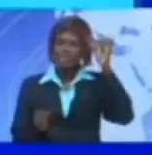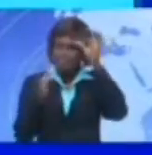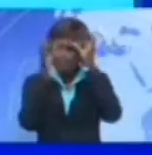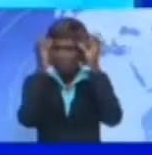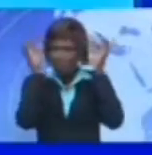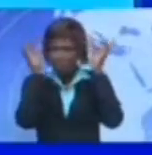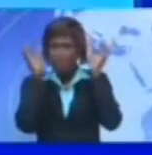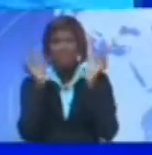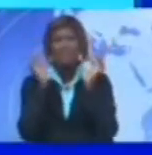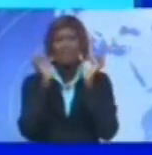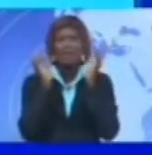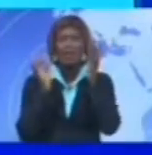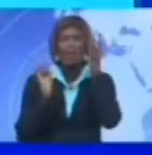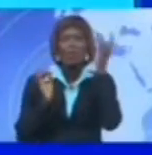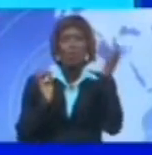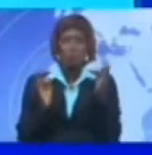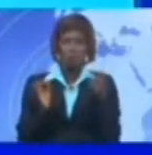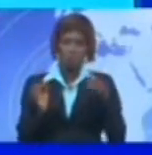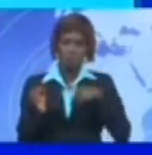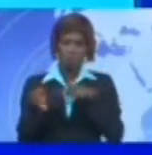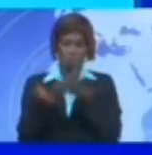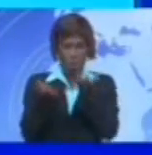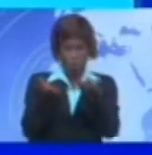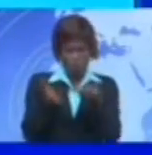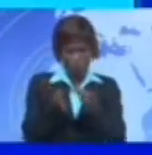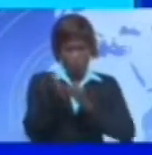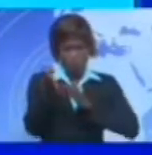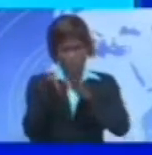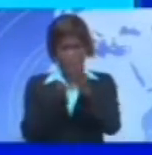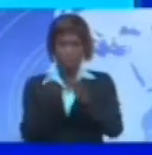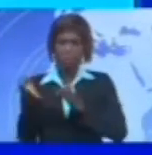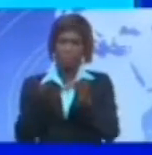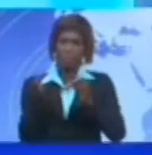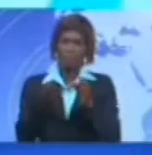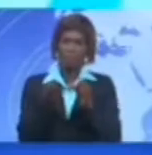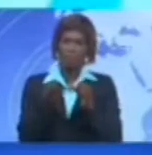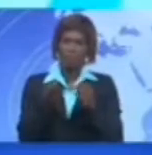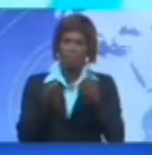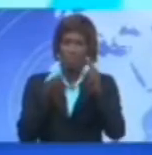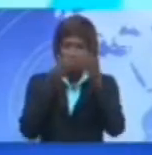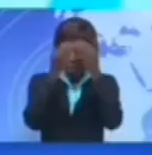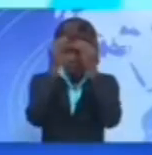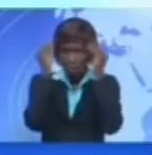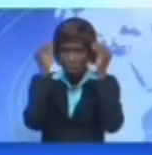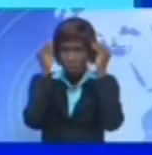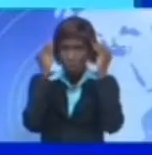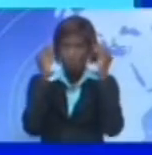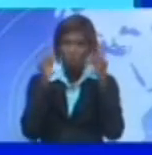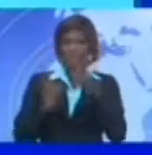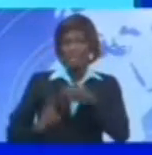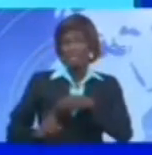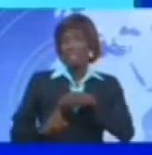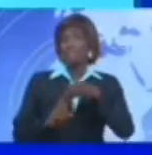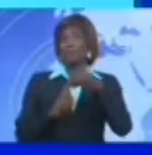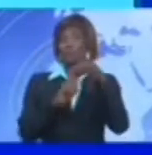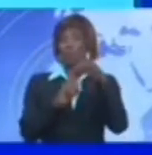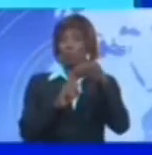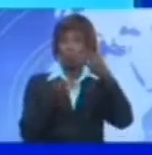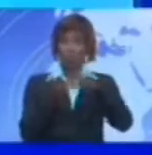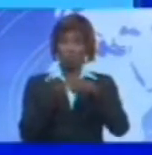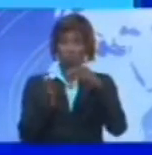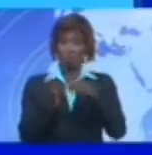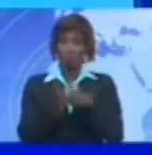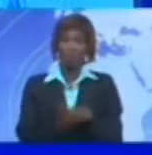veut marquer quand même, on veut souligner la détermination, mais aussi la patience. Vous savez que le raffia est une fibre assez particulière. Alors, c'était pour montrer que